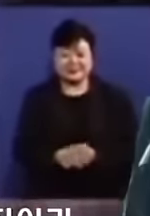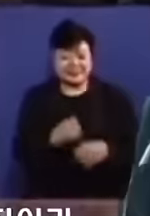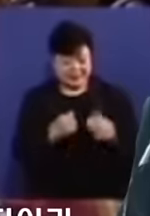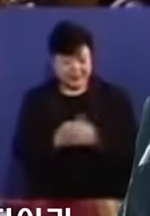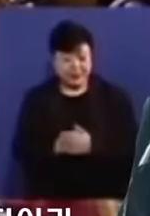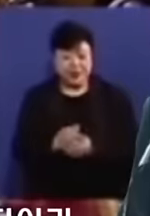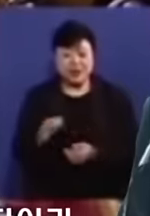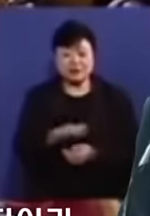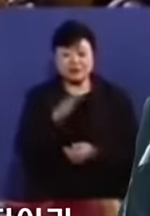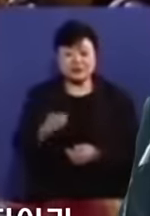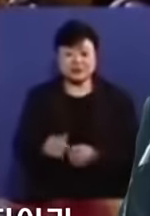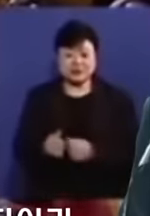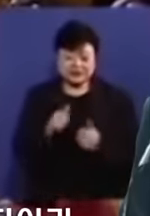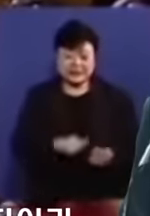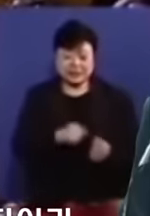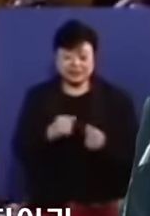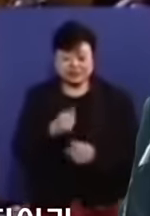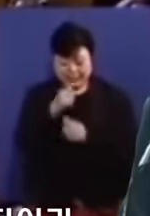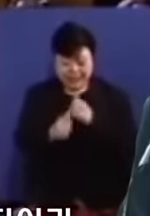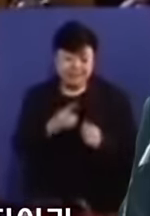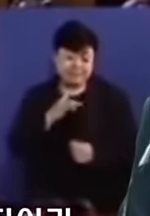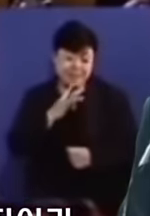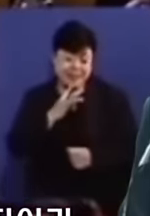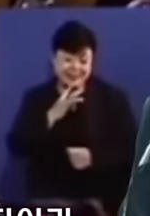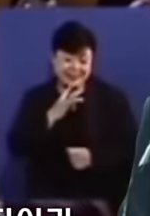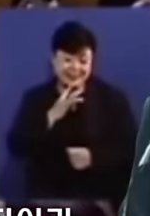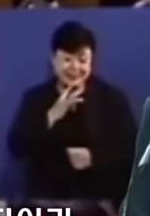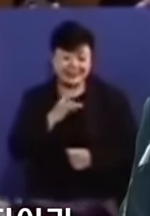그러므로 우리는 사나 죽으나 하나님만